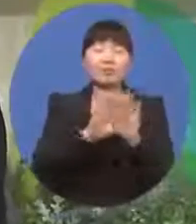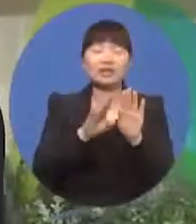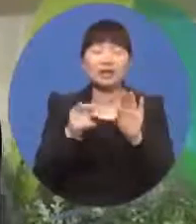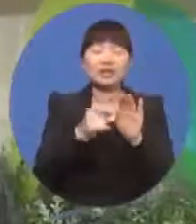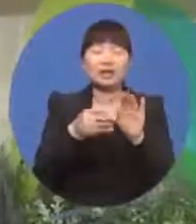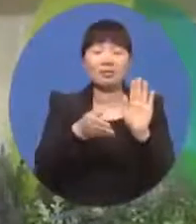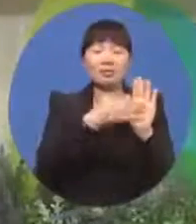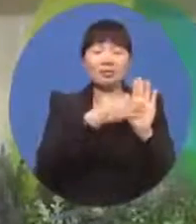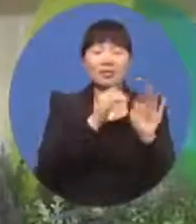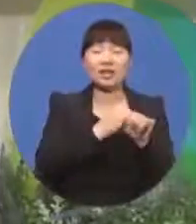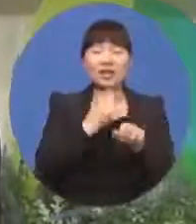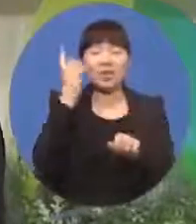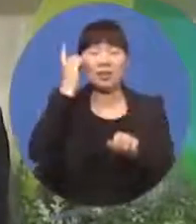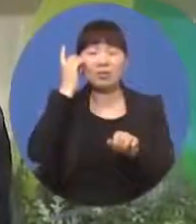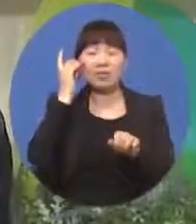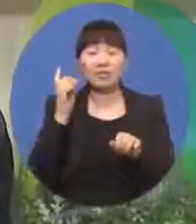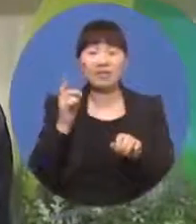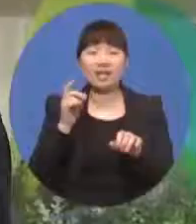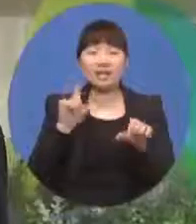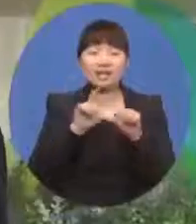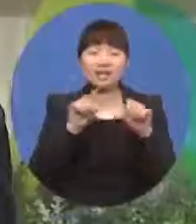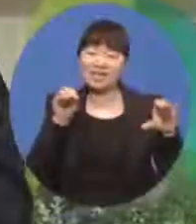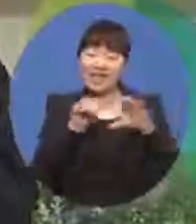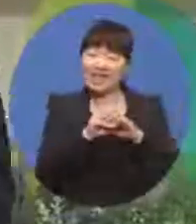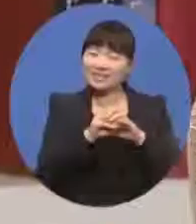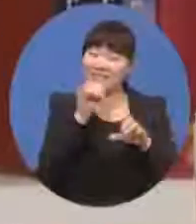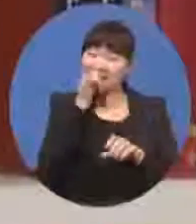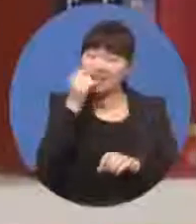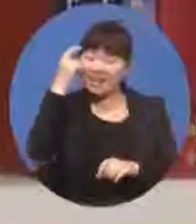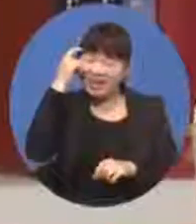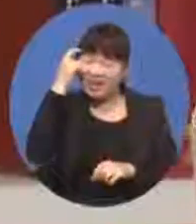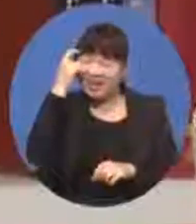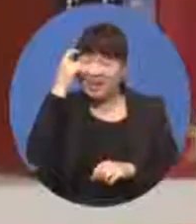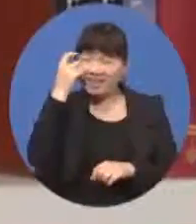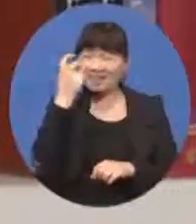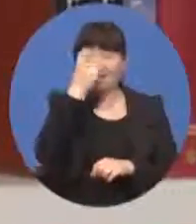있지 않도록. 자, 혹시 내 휴대폰이 가스레인지 안에 있지 않는가 이렇게 체크해보시면 되겠습니다. 해도, 네. 네.